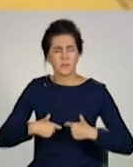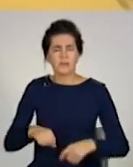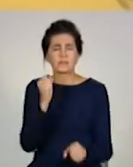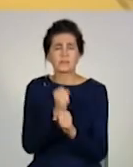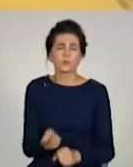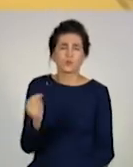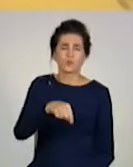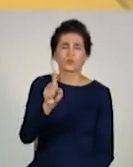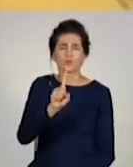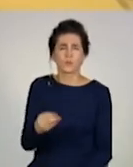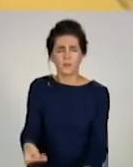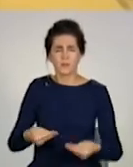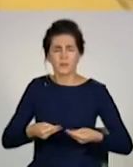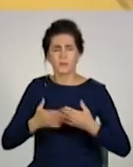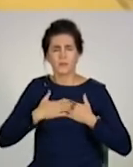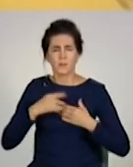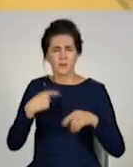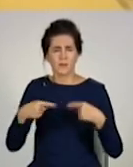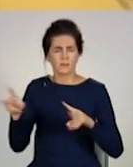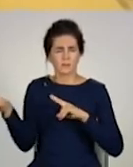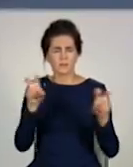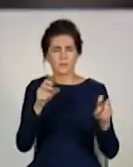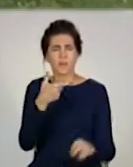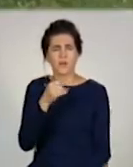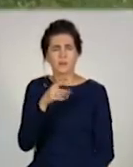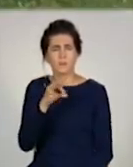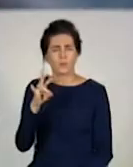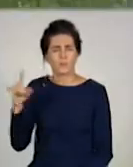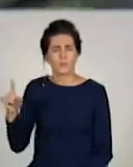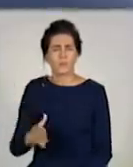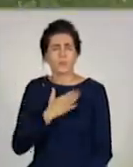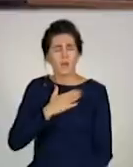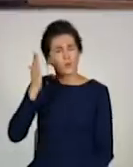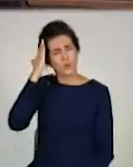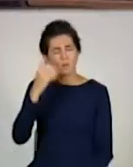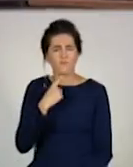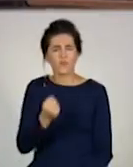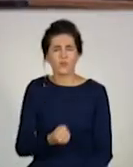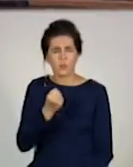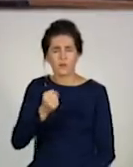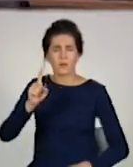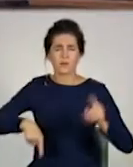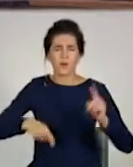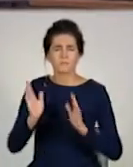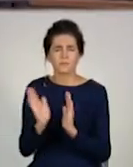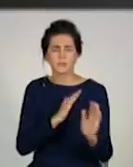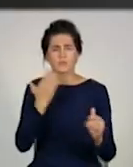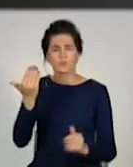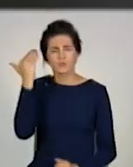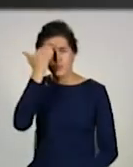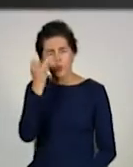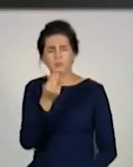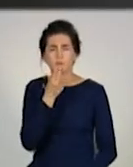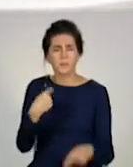что-то, что приносит вам дофамин, окситоцин, хорошие гормоны. Наш розум міцніє від регулярного сну та різноманітної